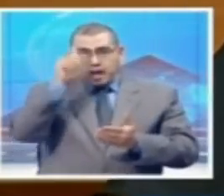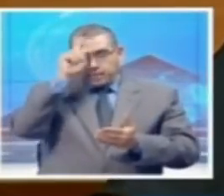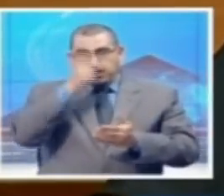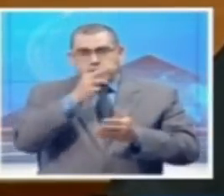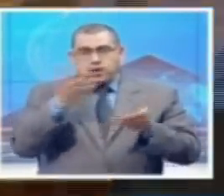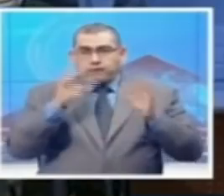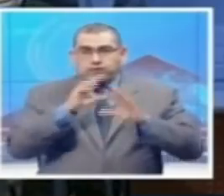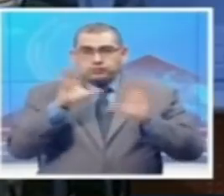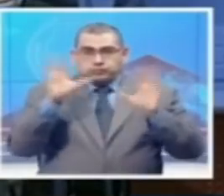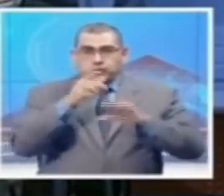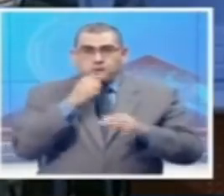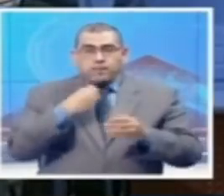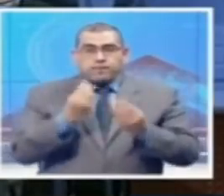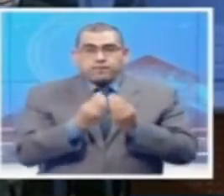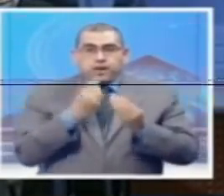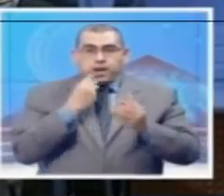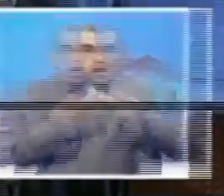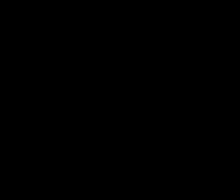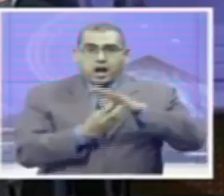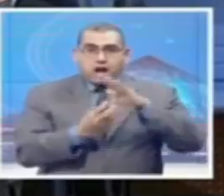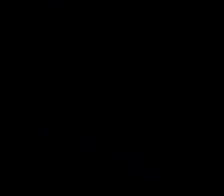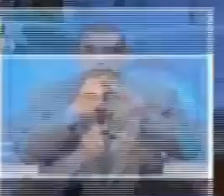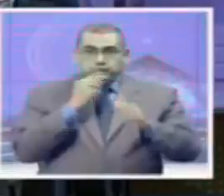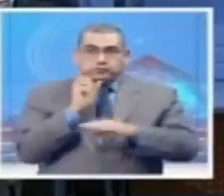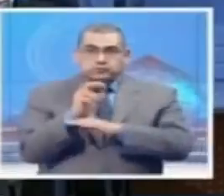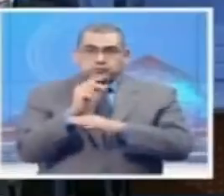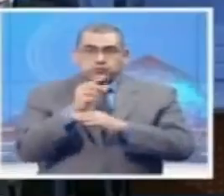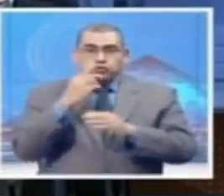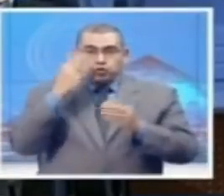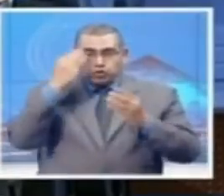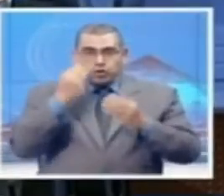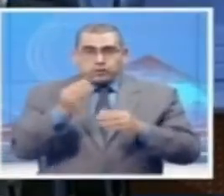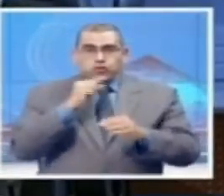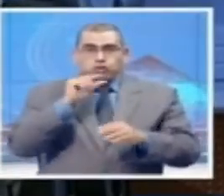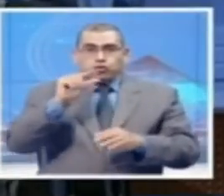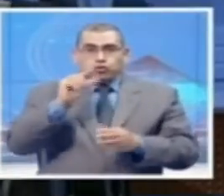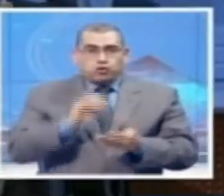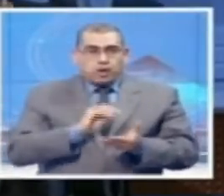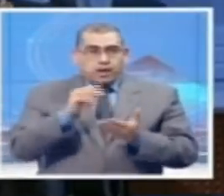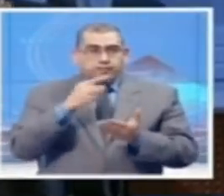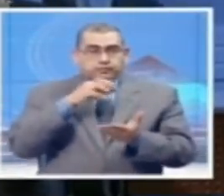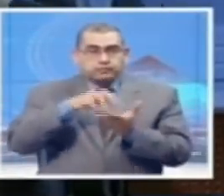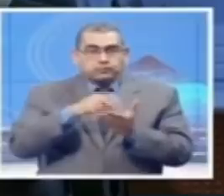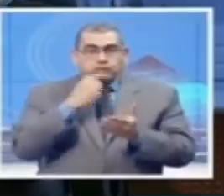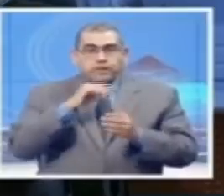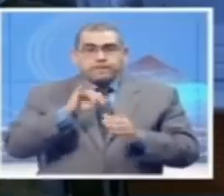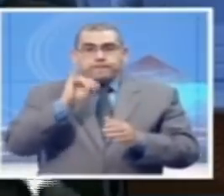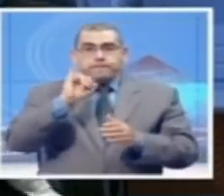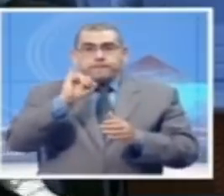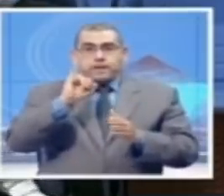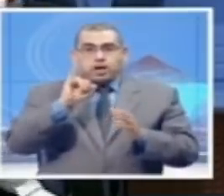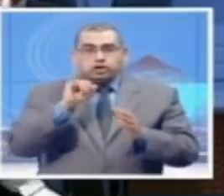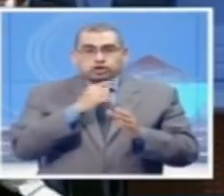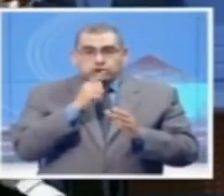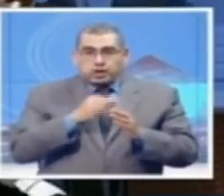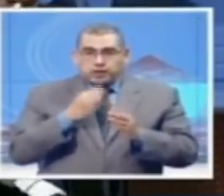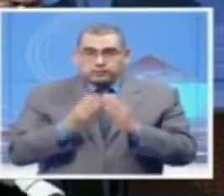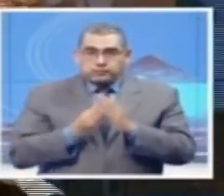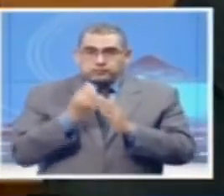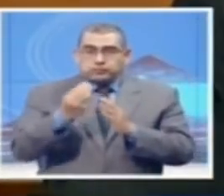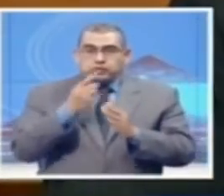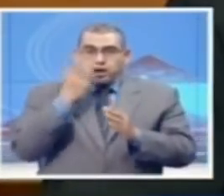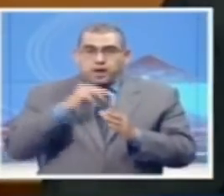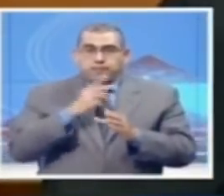مع وزارة التعليم العالي لمنح للحصول على الدكتوراه والماجستير في اللغات